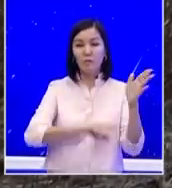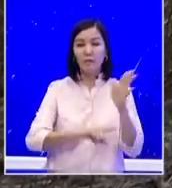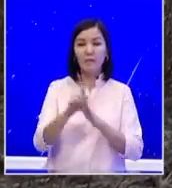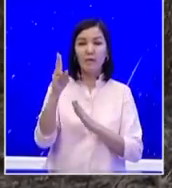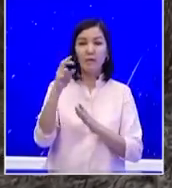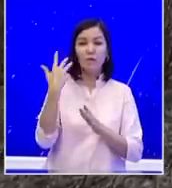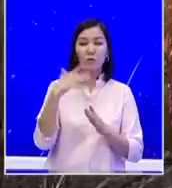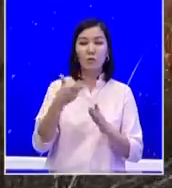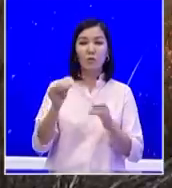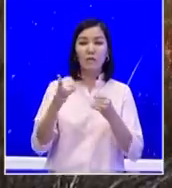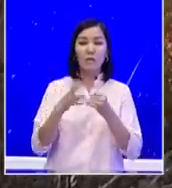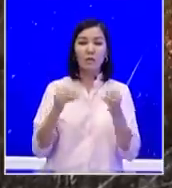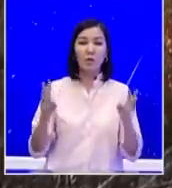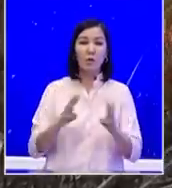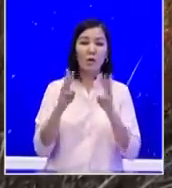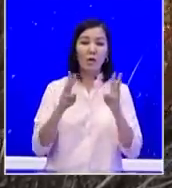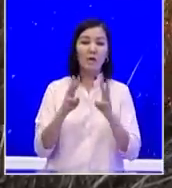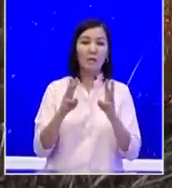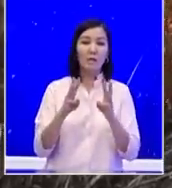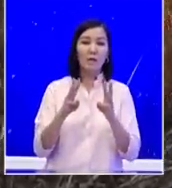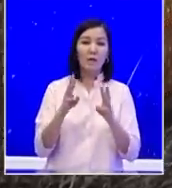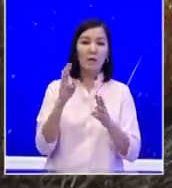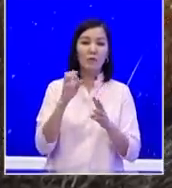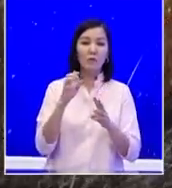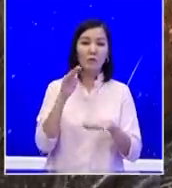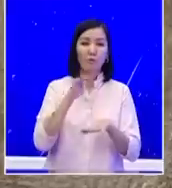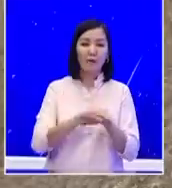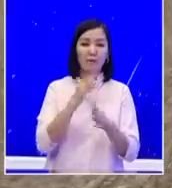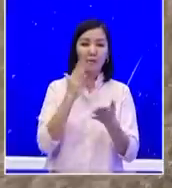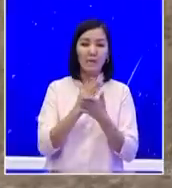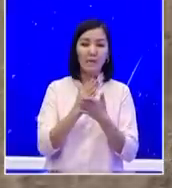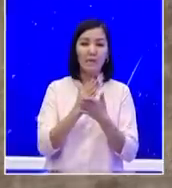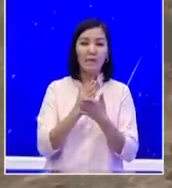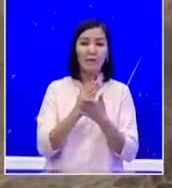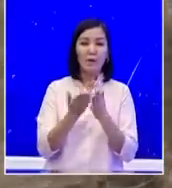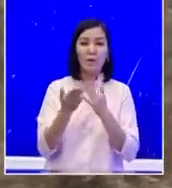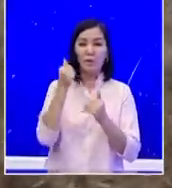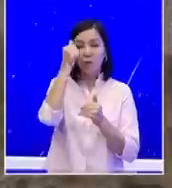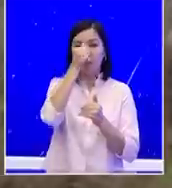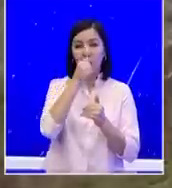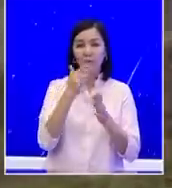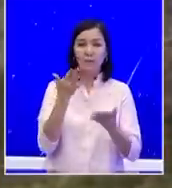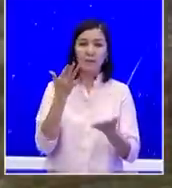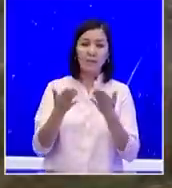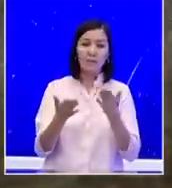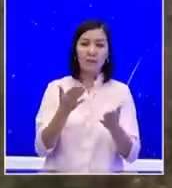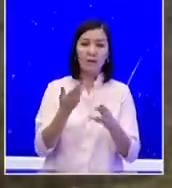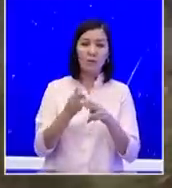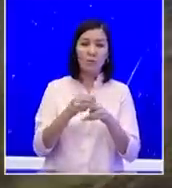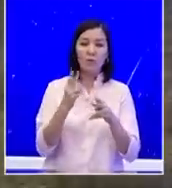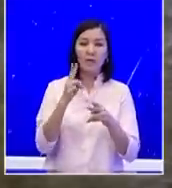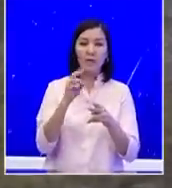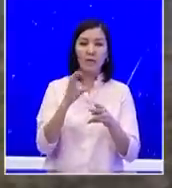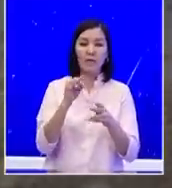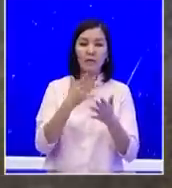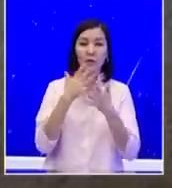250 гектардан астам алаңда құрғақ шөп жануының 300-ден астам фактісі тіркелген. Бұл өткен жылғы көрсеткішпен салыстырғанда 2 есеге